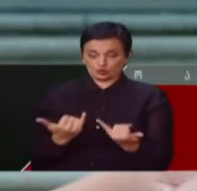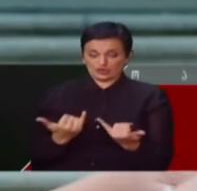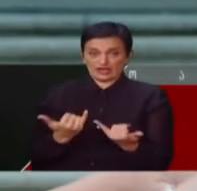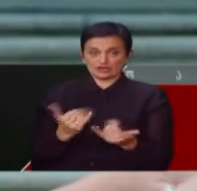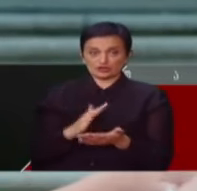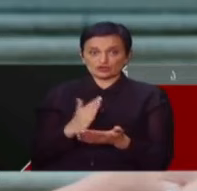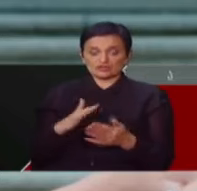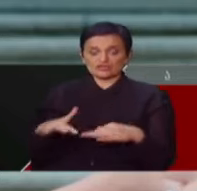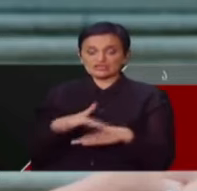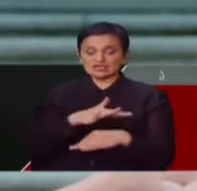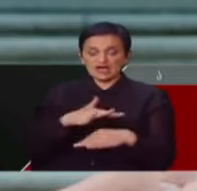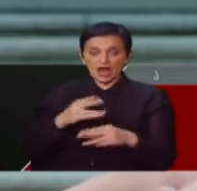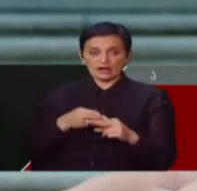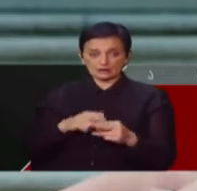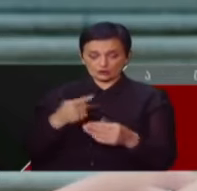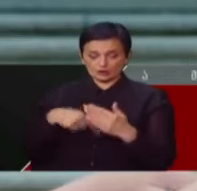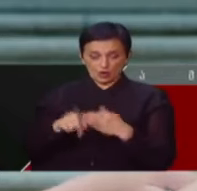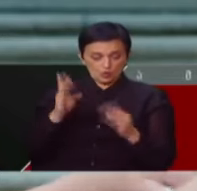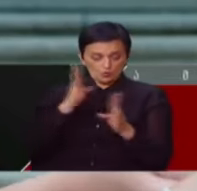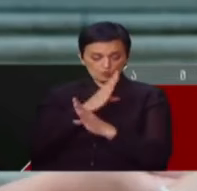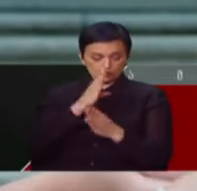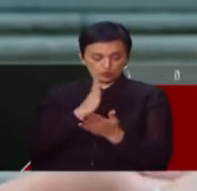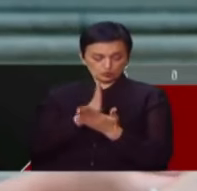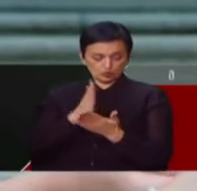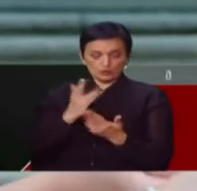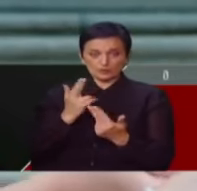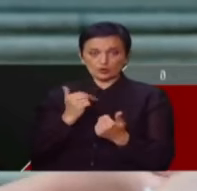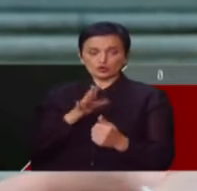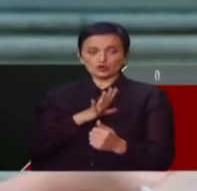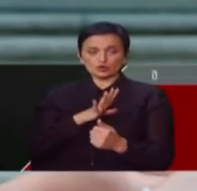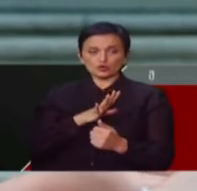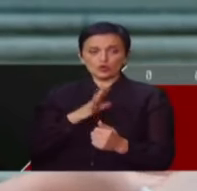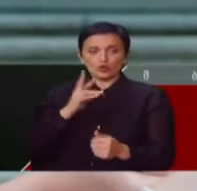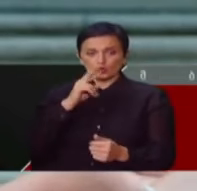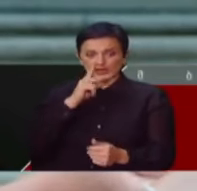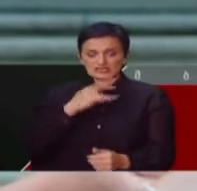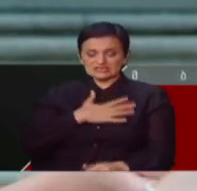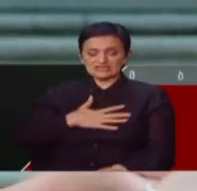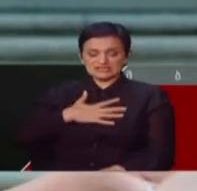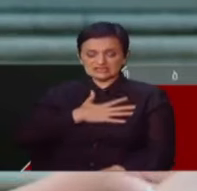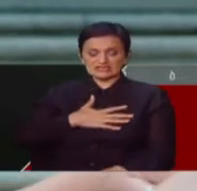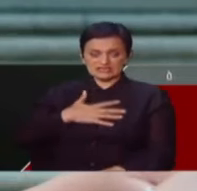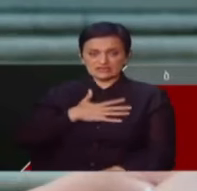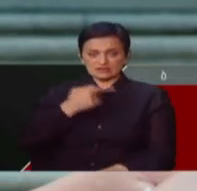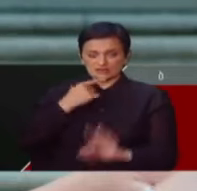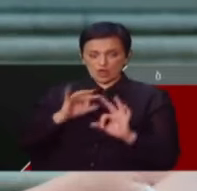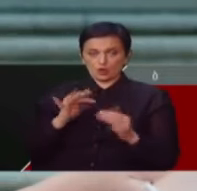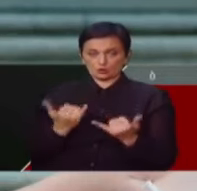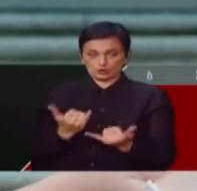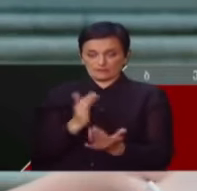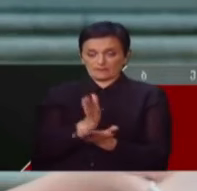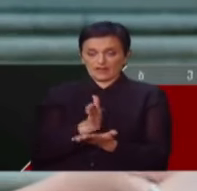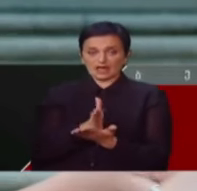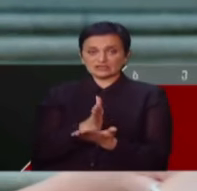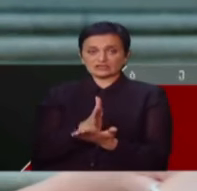შექმნილი გარემოებიდან გამომდინარე. ბუნებრივია გამოხატული იყო სინანული იმასთან დაკავშირებით, რომ დღეს